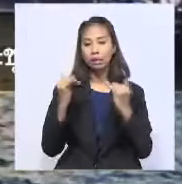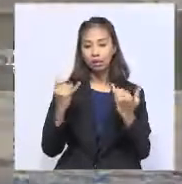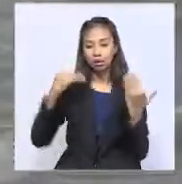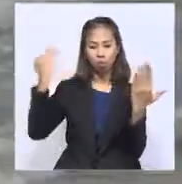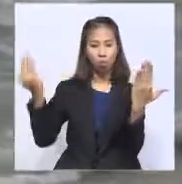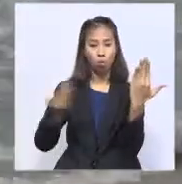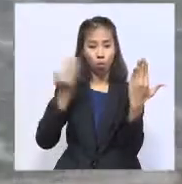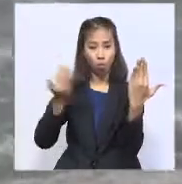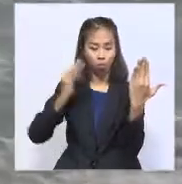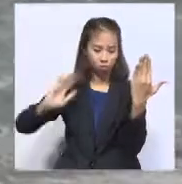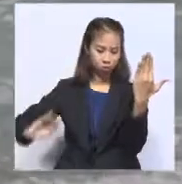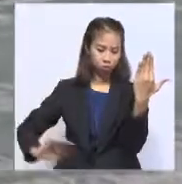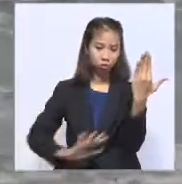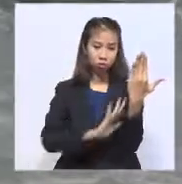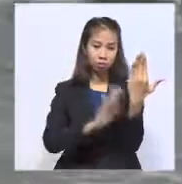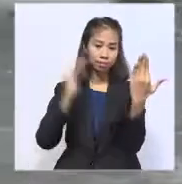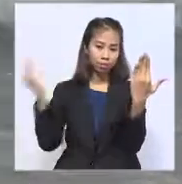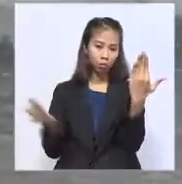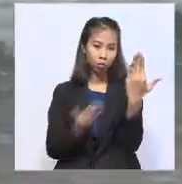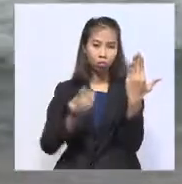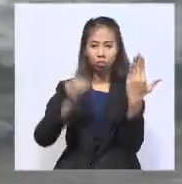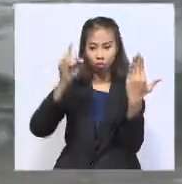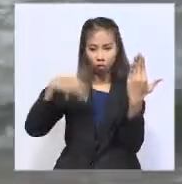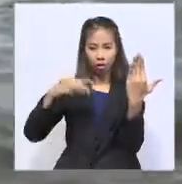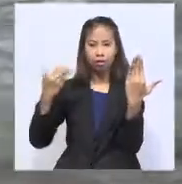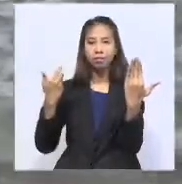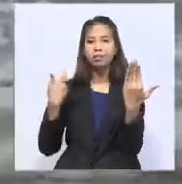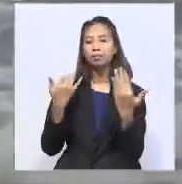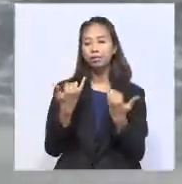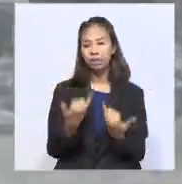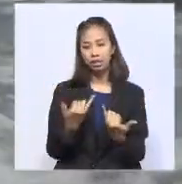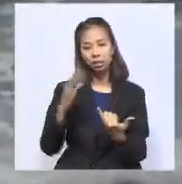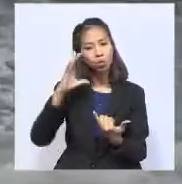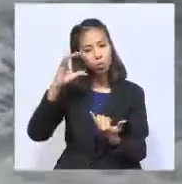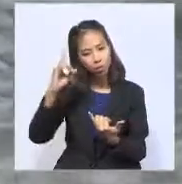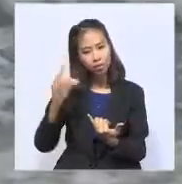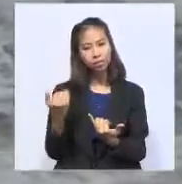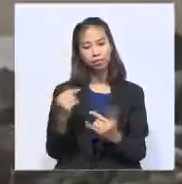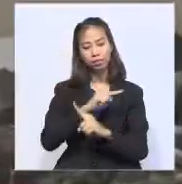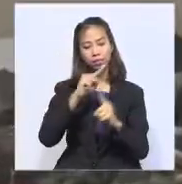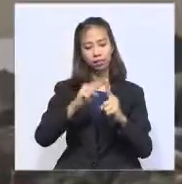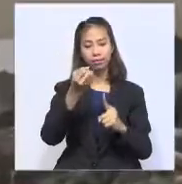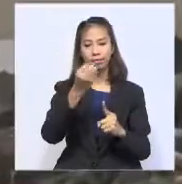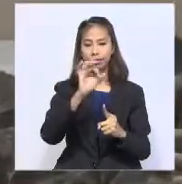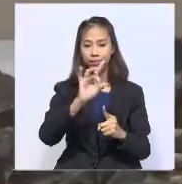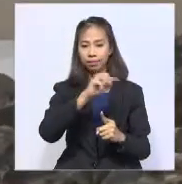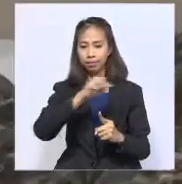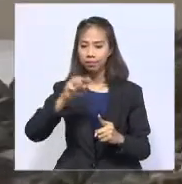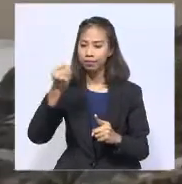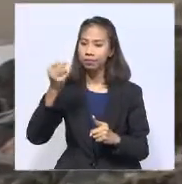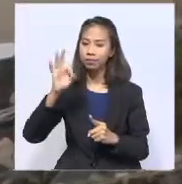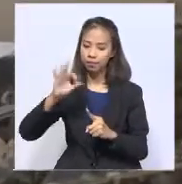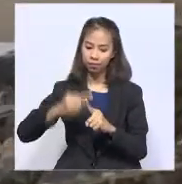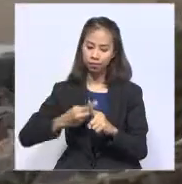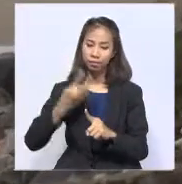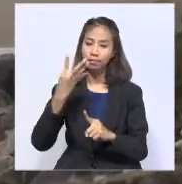พัดปกคลุมภาคใต้และฝั่งอ่าวไทยนะครับจะมีกำลังแรงขึ้นในช่วงวันนี้ถึงวันพรุ่งนี้นะครับก็คือ 18-19 เมษายนท